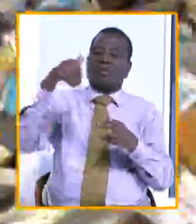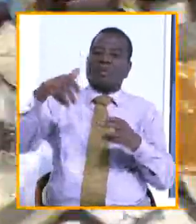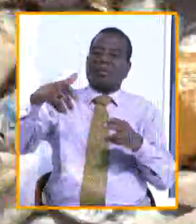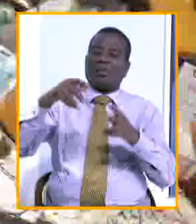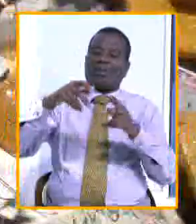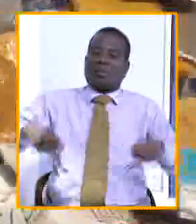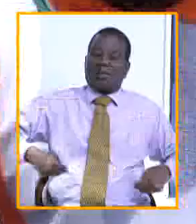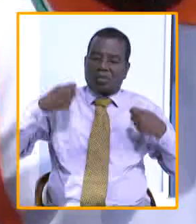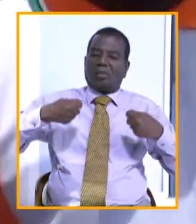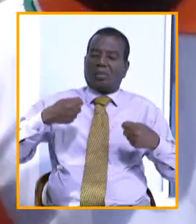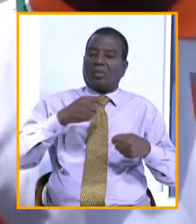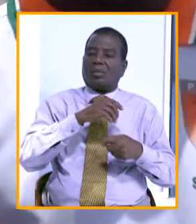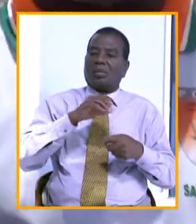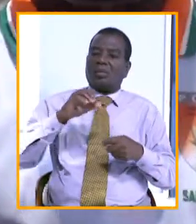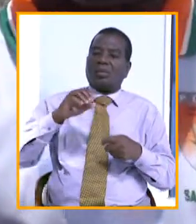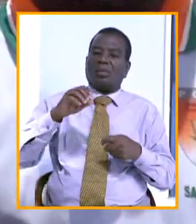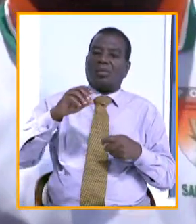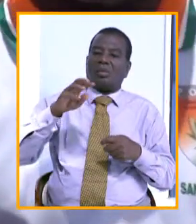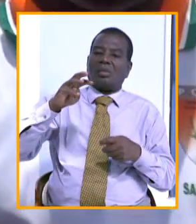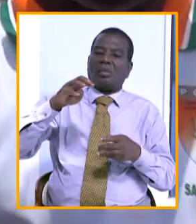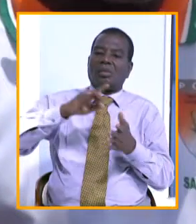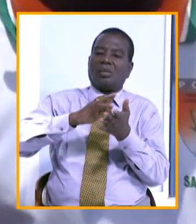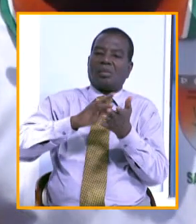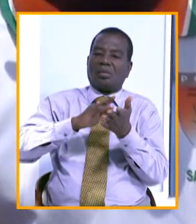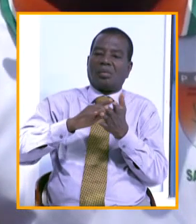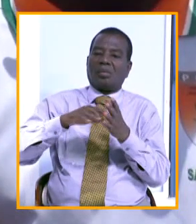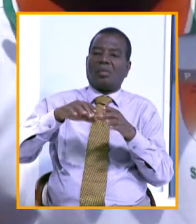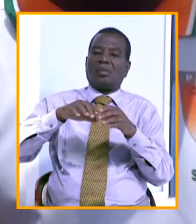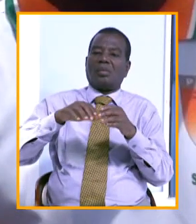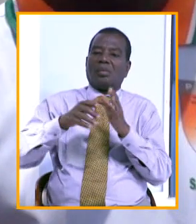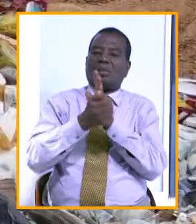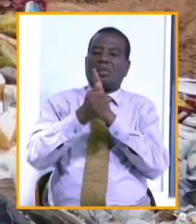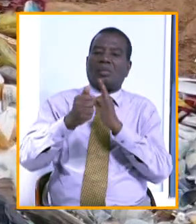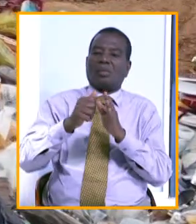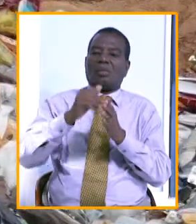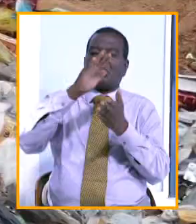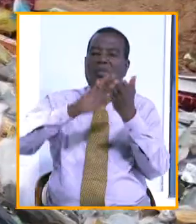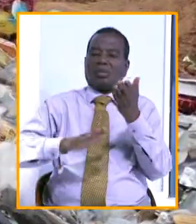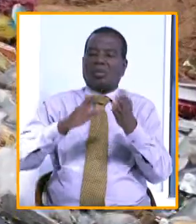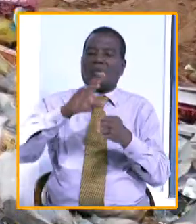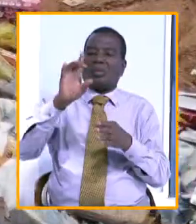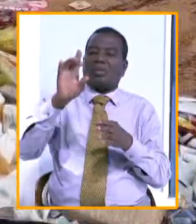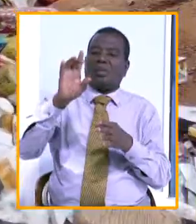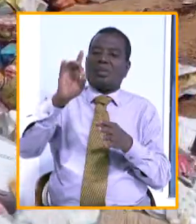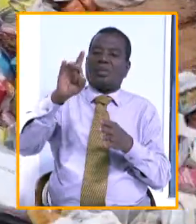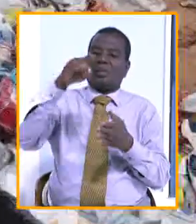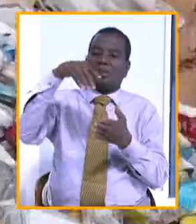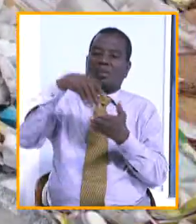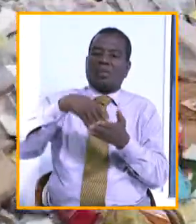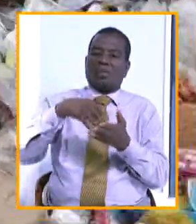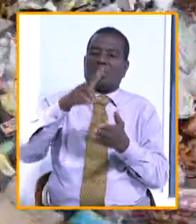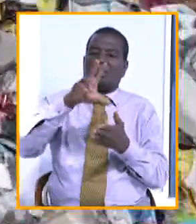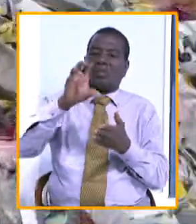MKIF, entendez médicaments de qualité inférieure et falsifiés, et 8 030